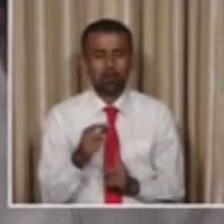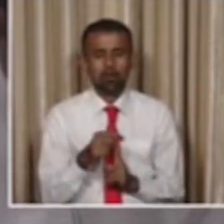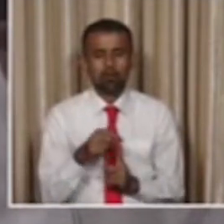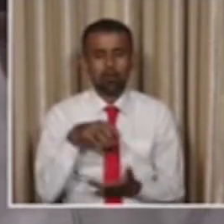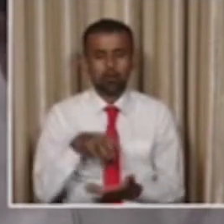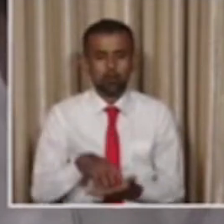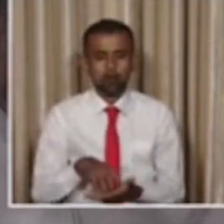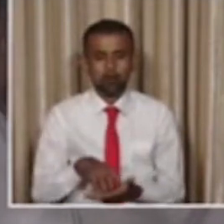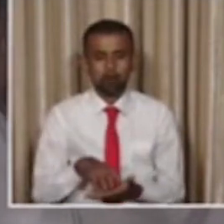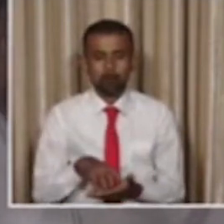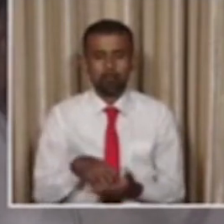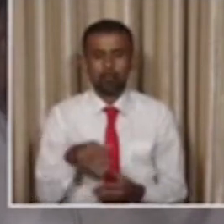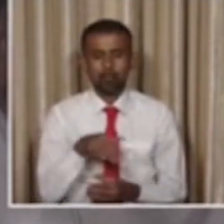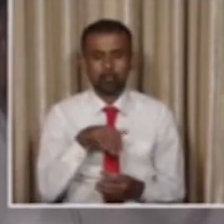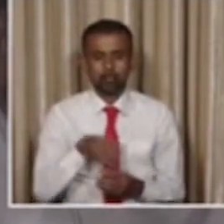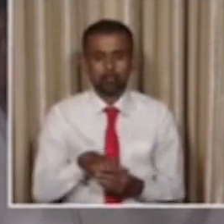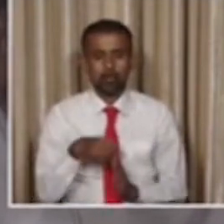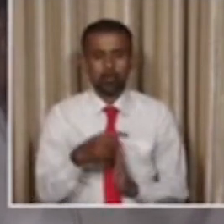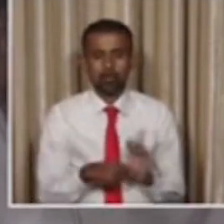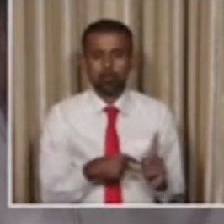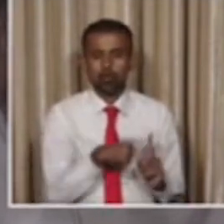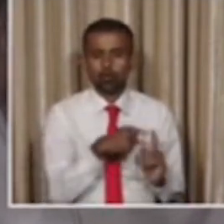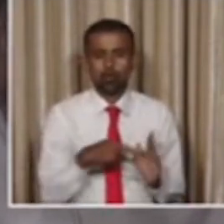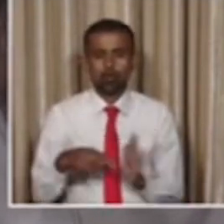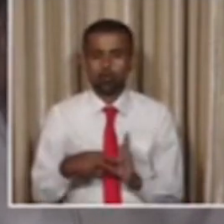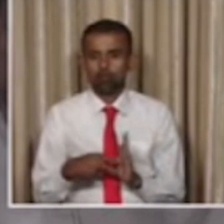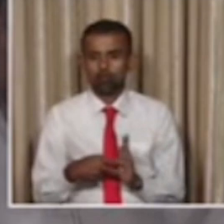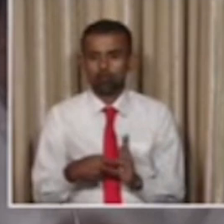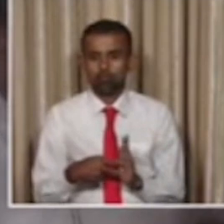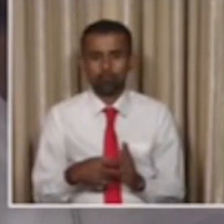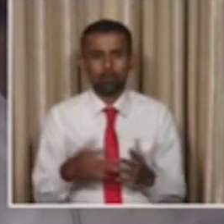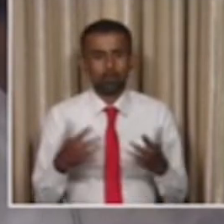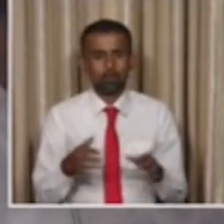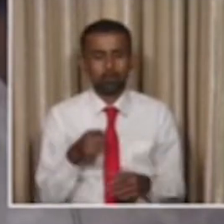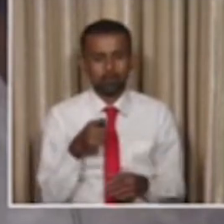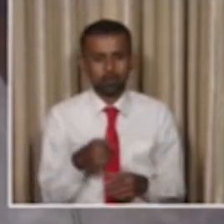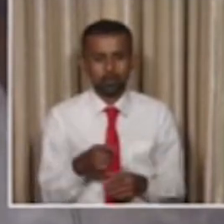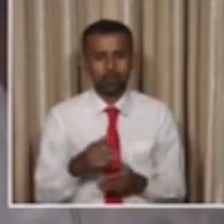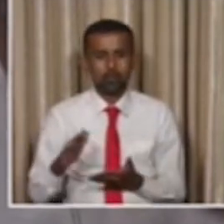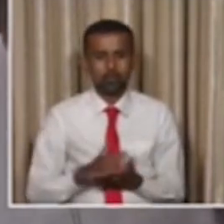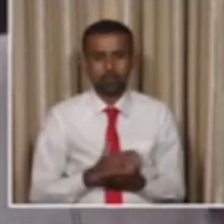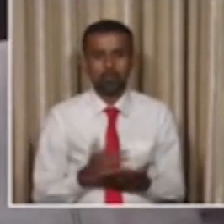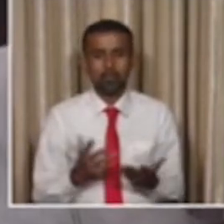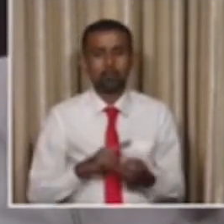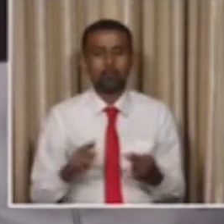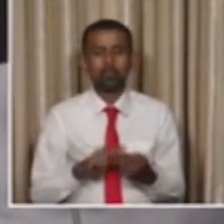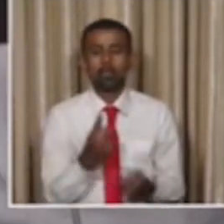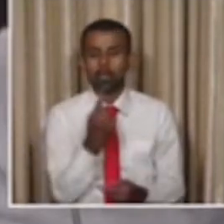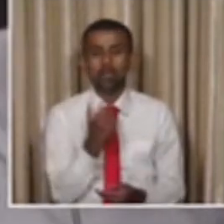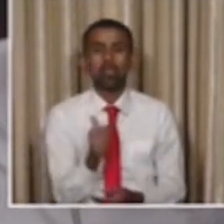සභාව හරහා මේ රටේ සංවර්ධන ව්‍යාපෘති හමාර කිරීමට ගන්න එපයි කියන්නේ? ඇයි